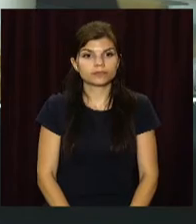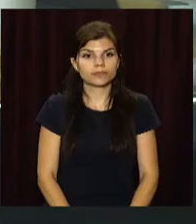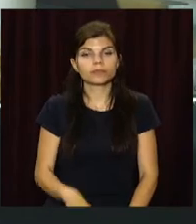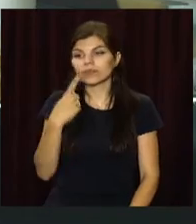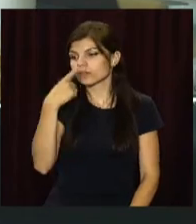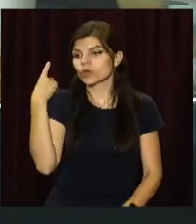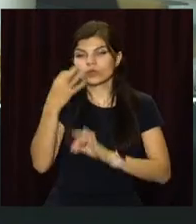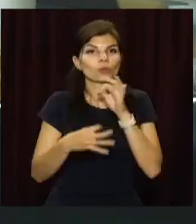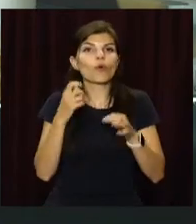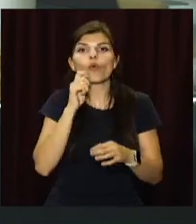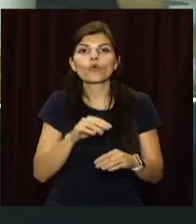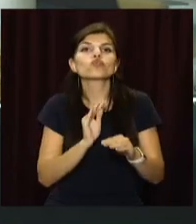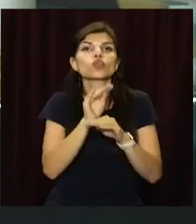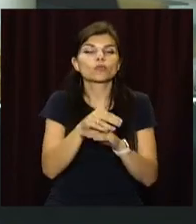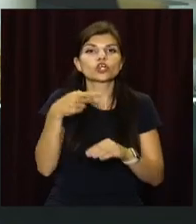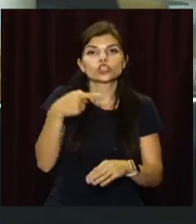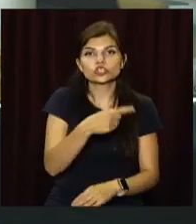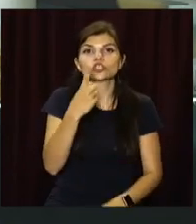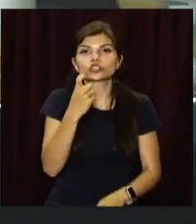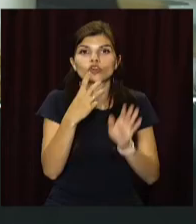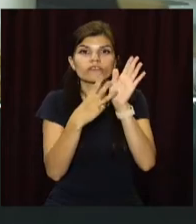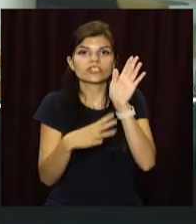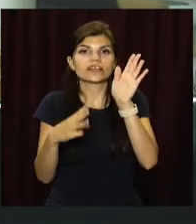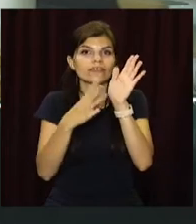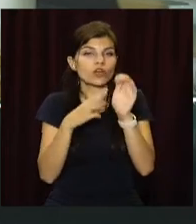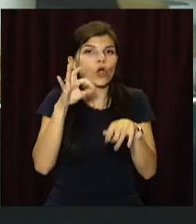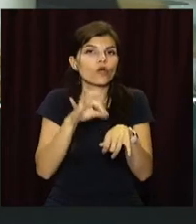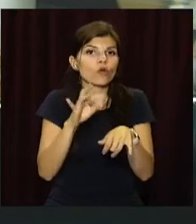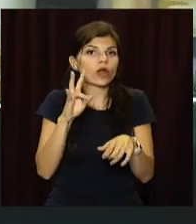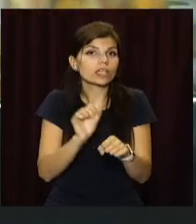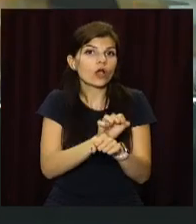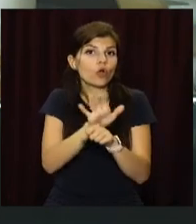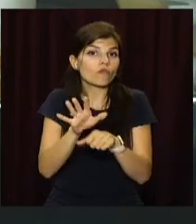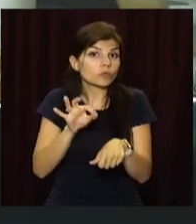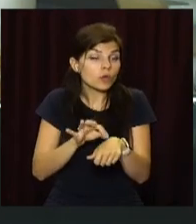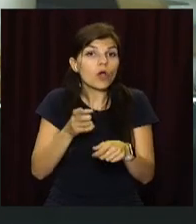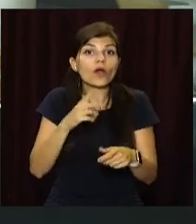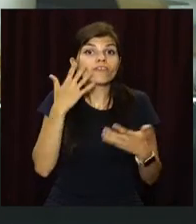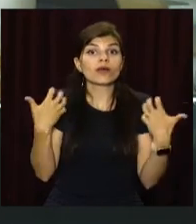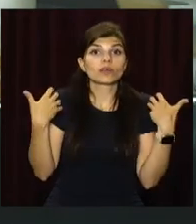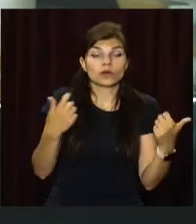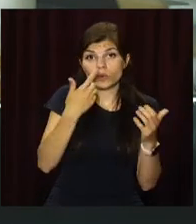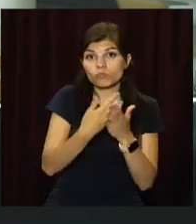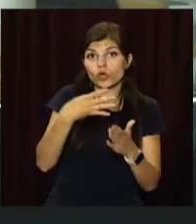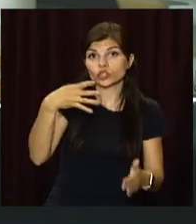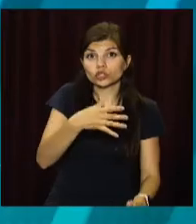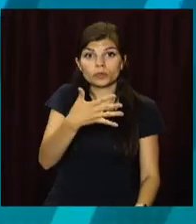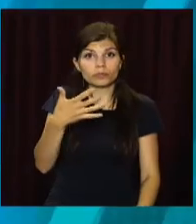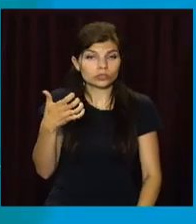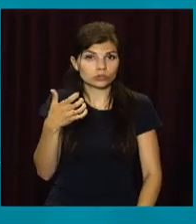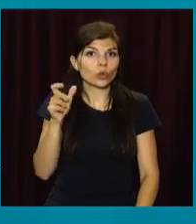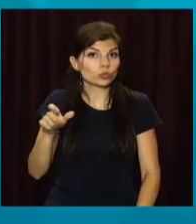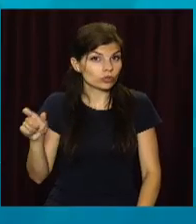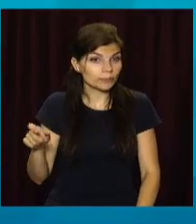За минулу добу в Україні додалося 1188 хворих на коронавірус, тоді як одужало понад 4,5